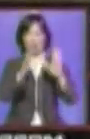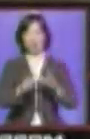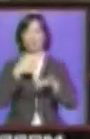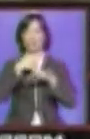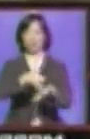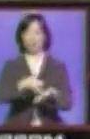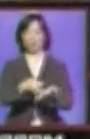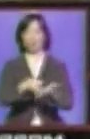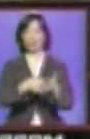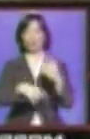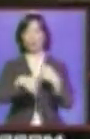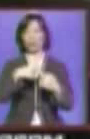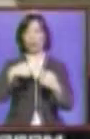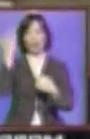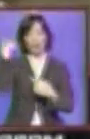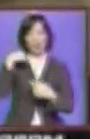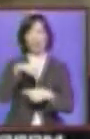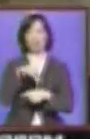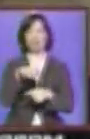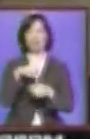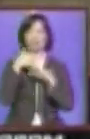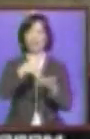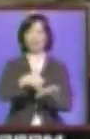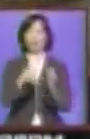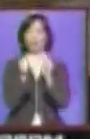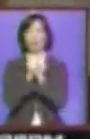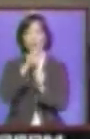Annual Huwarang Ina Mother's Day Awards. Kasama pa